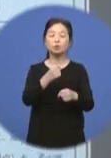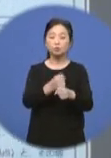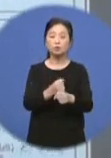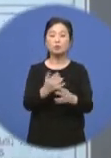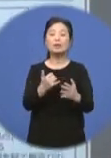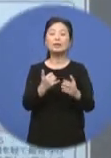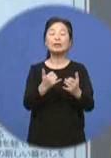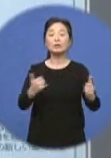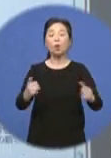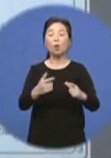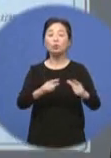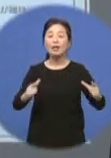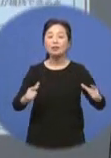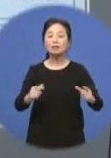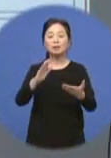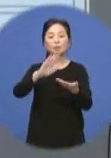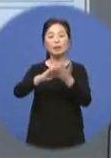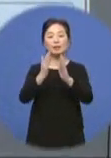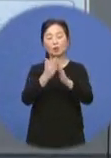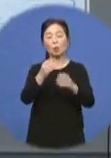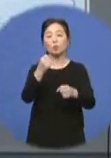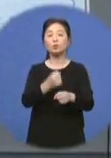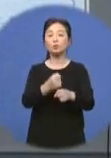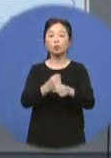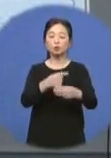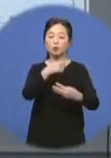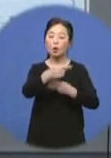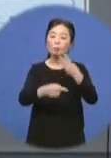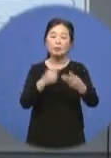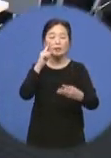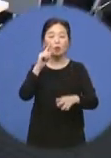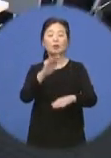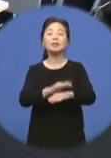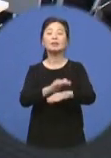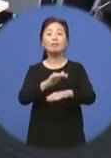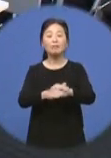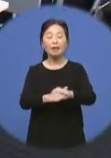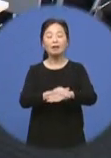るというこの3つの視点からさまざまな政策を進